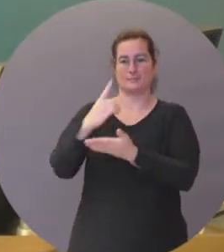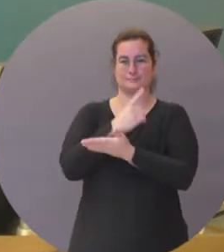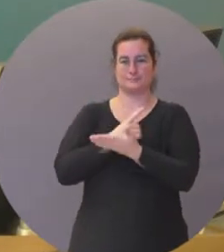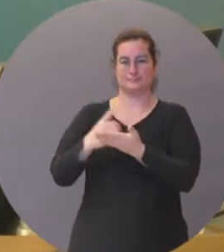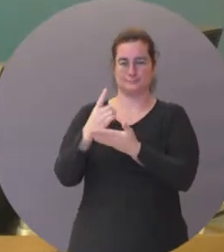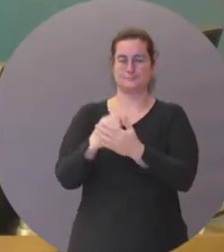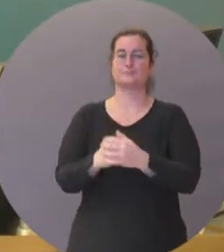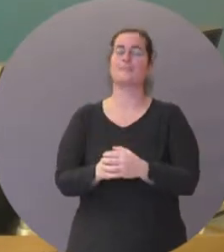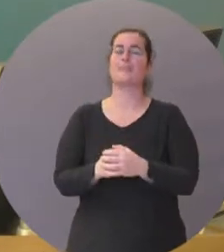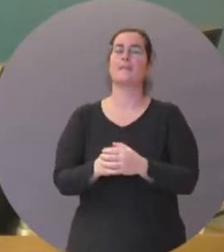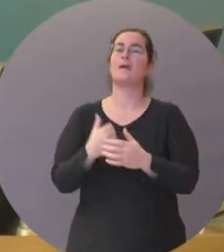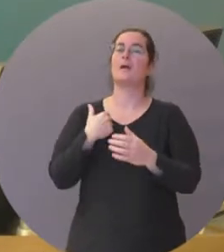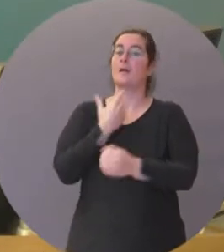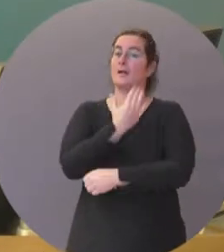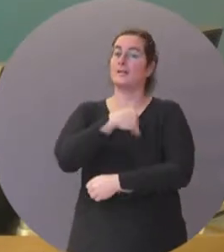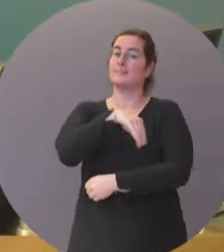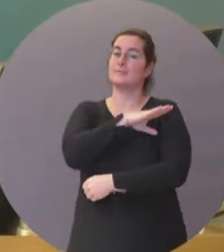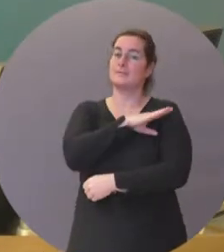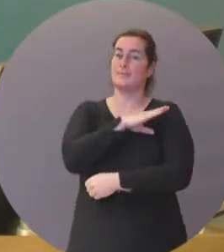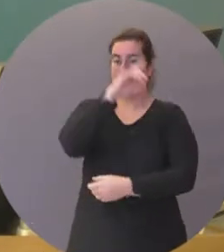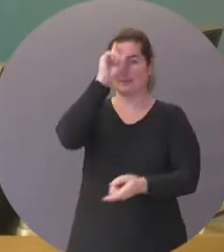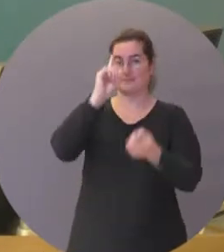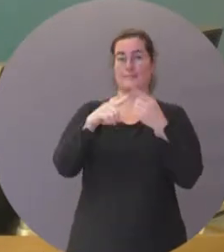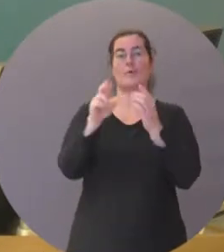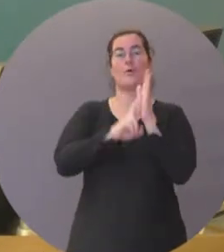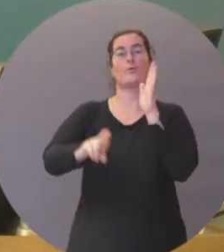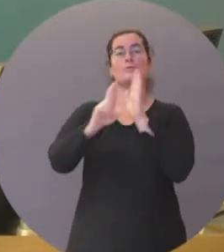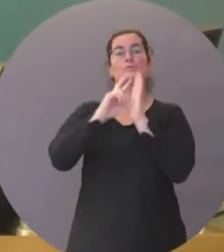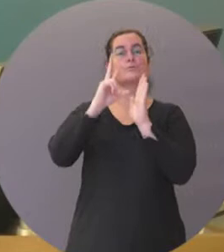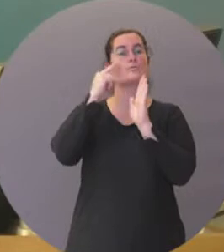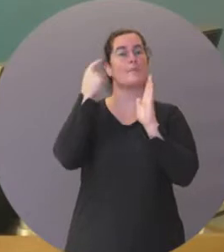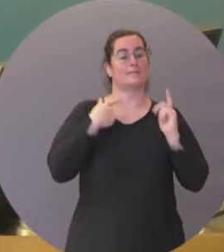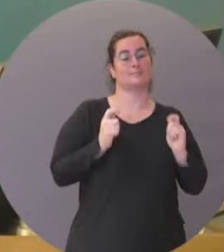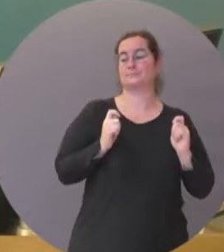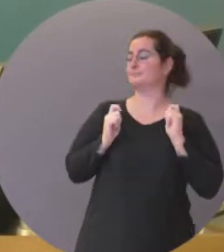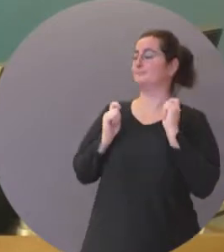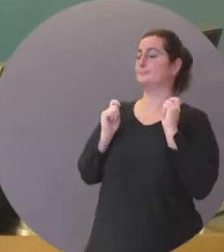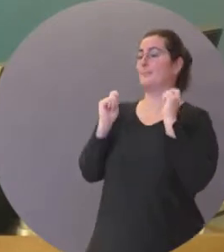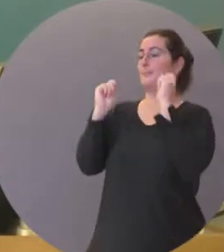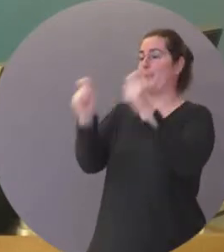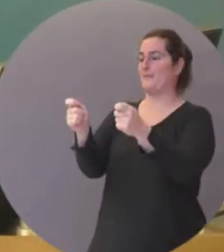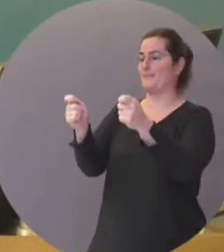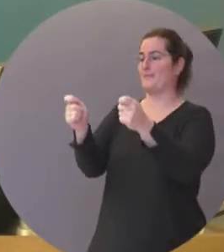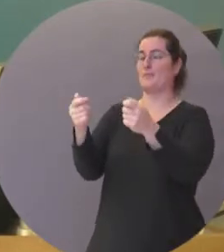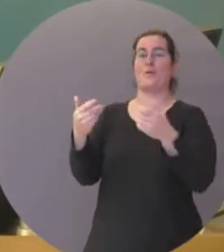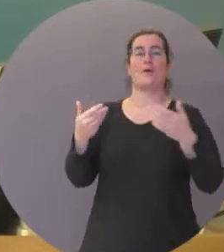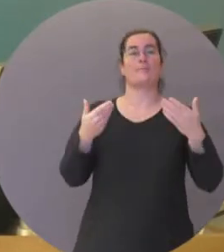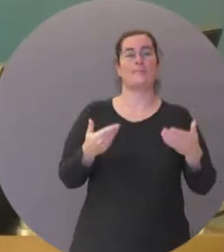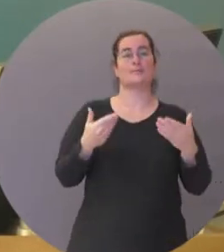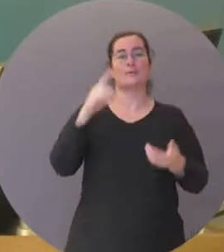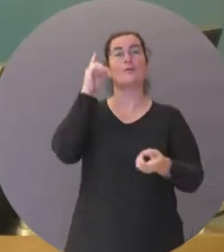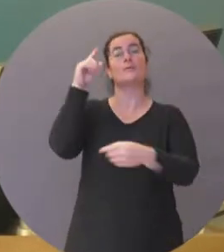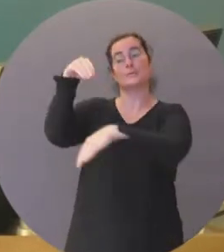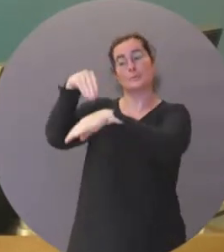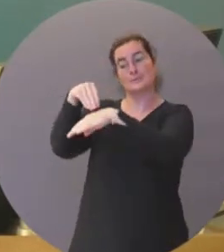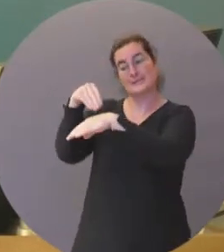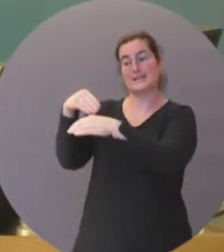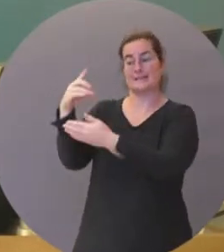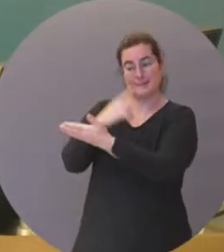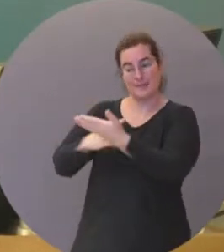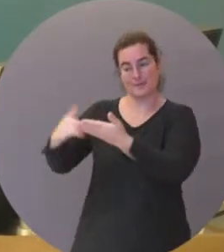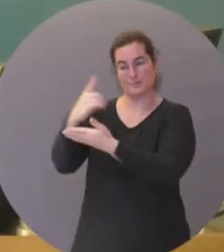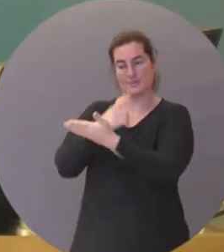en matière de ressources humaines donc Monsieur Frédéric mars et dorénavant conseiller départemental